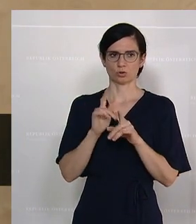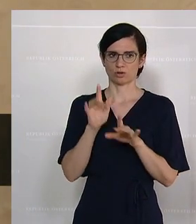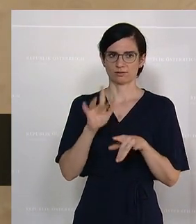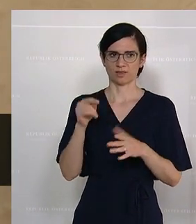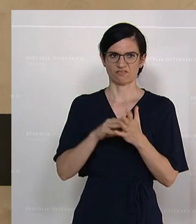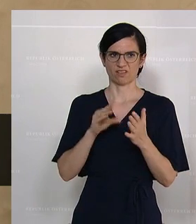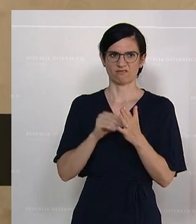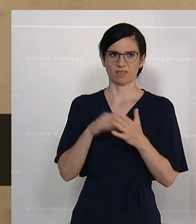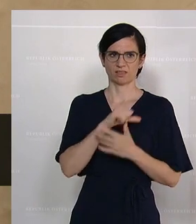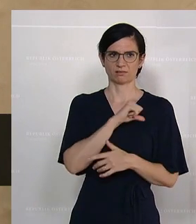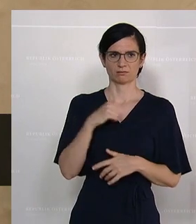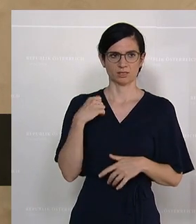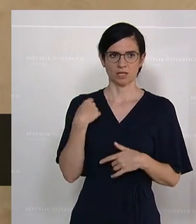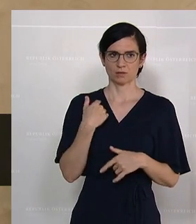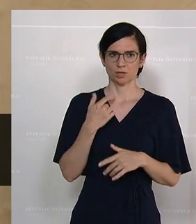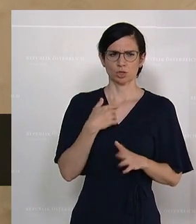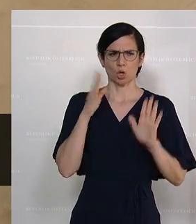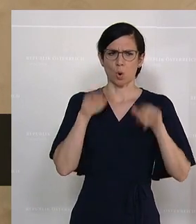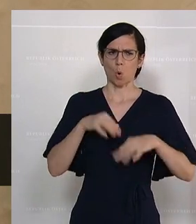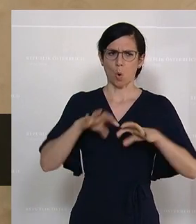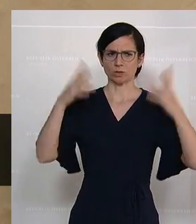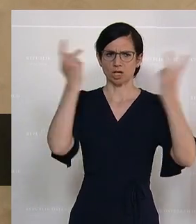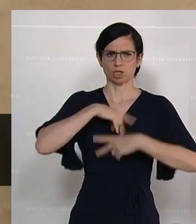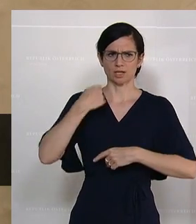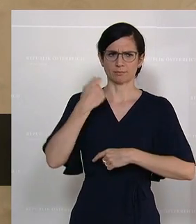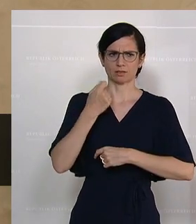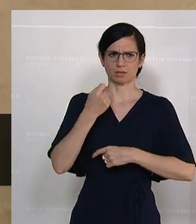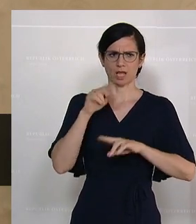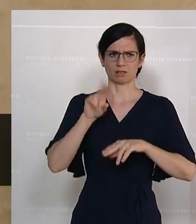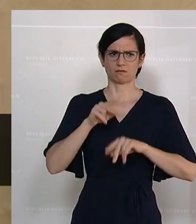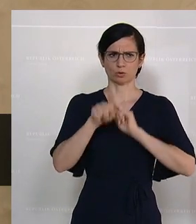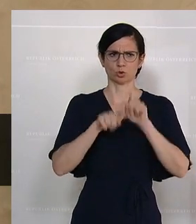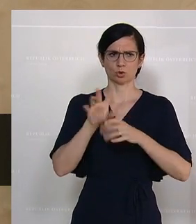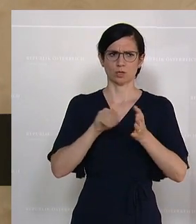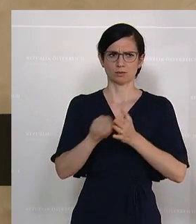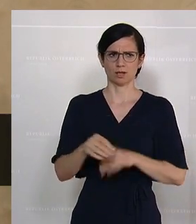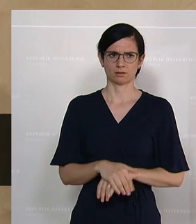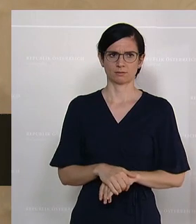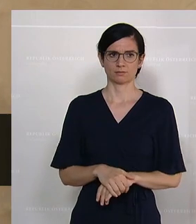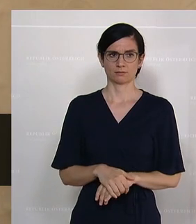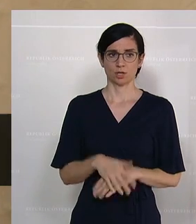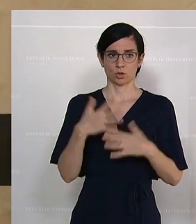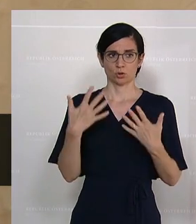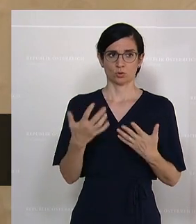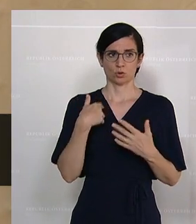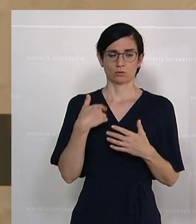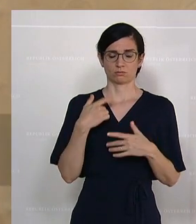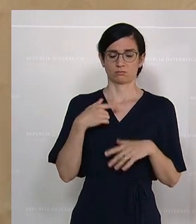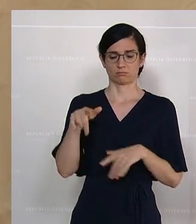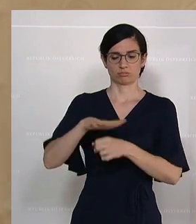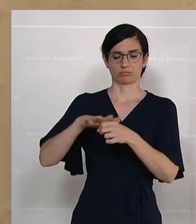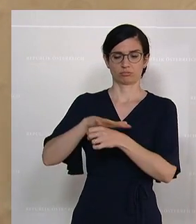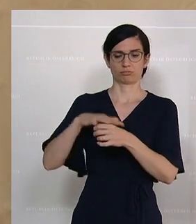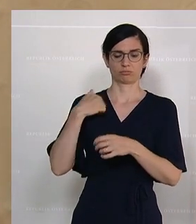bedienen sich da auch ungeniert und der bundesminister müssen sich gefallen lassen die kritik wie sie schmiss ich in ihrem ressort mit